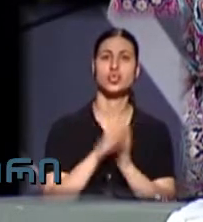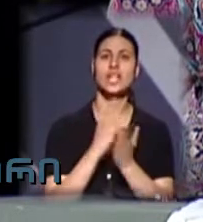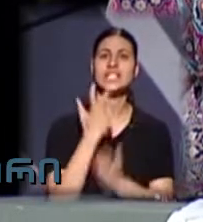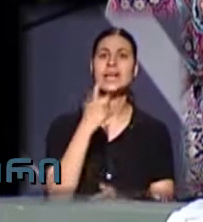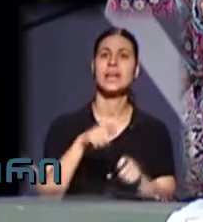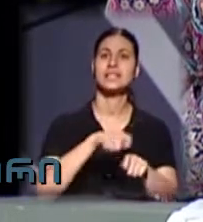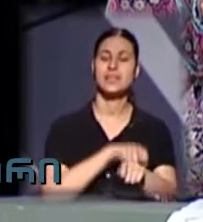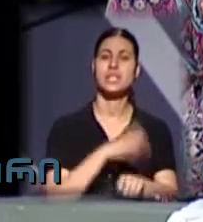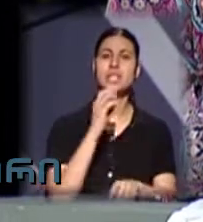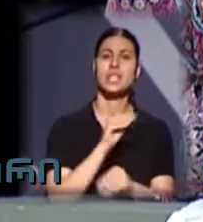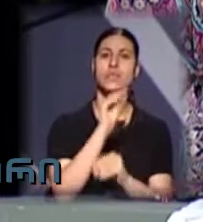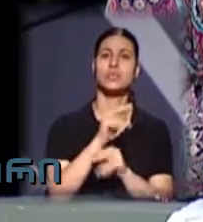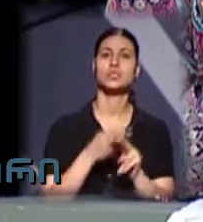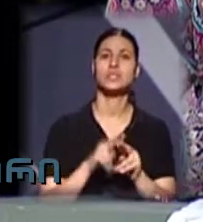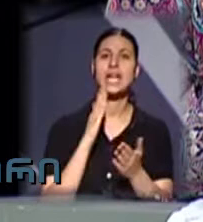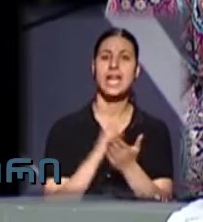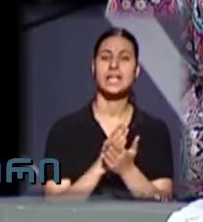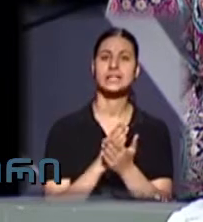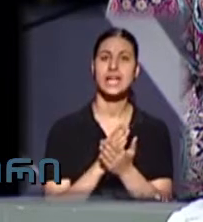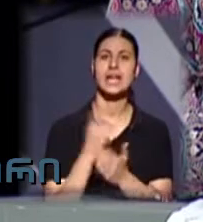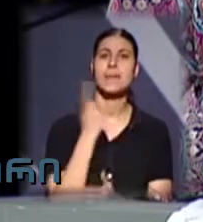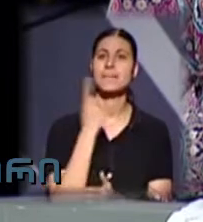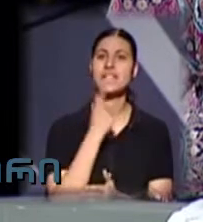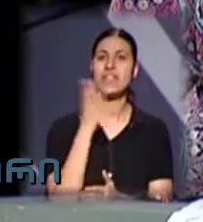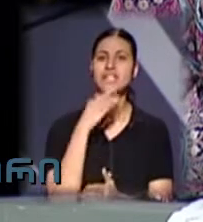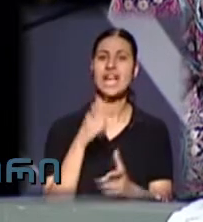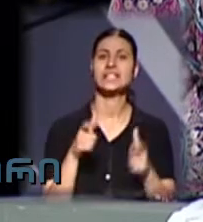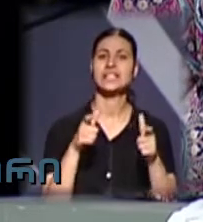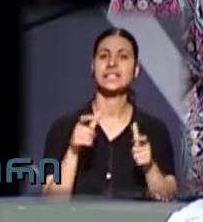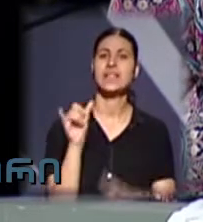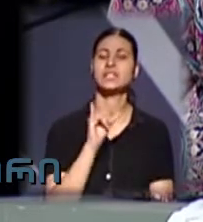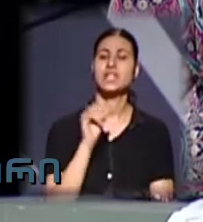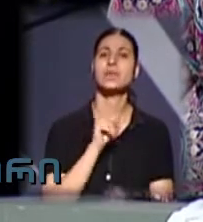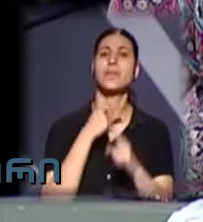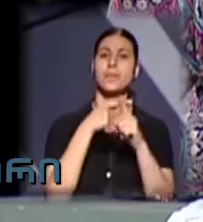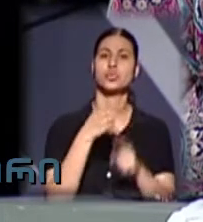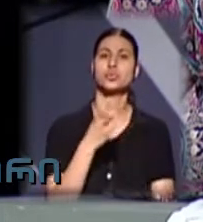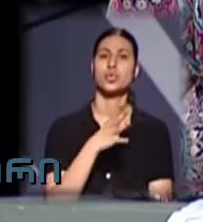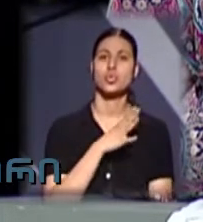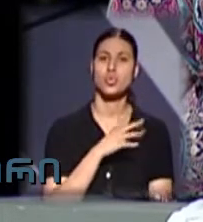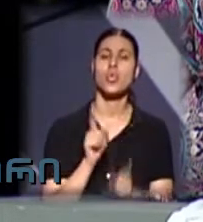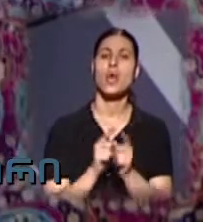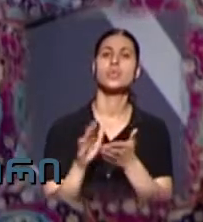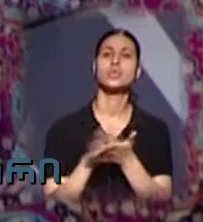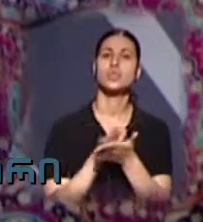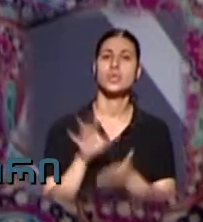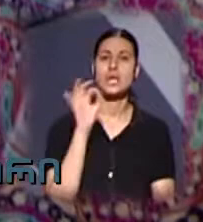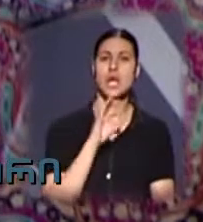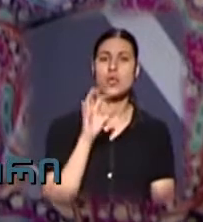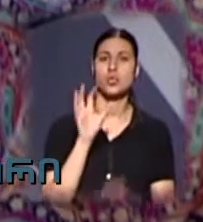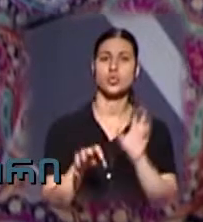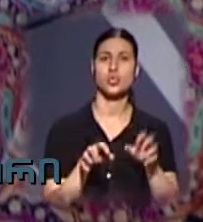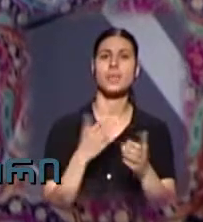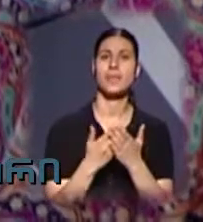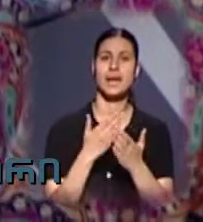მეტრს და კიდე პლუს ეს არის პირველი კატეგორიის წყალსაცავი, რომელსაც პლუს უნდა ჰქონდეს სანიტარული დაცვის ზონები.